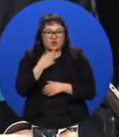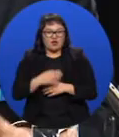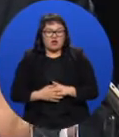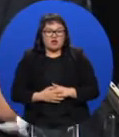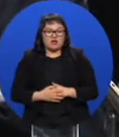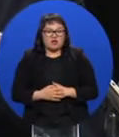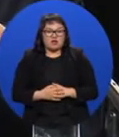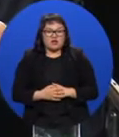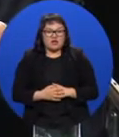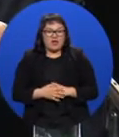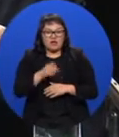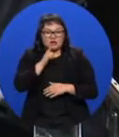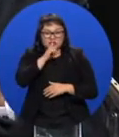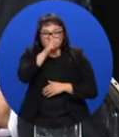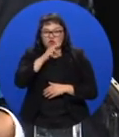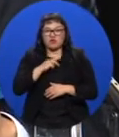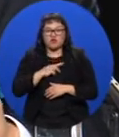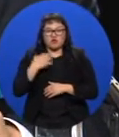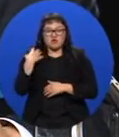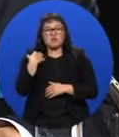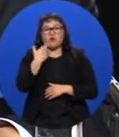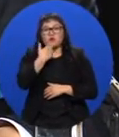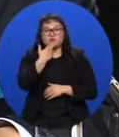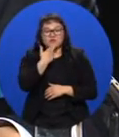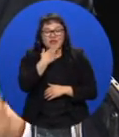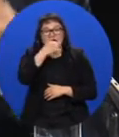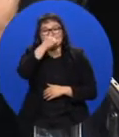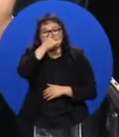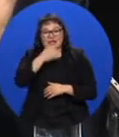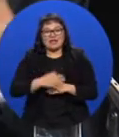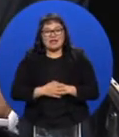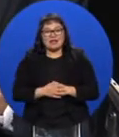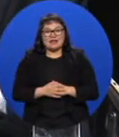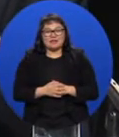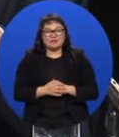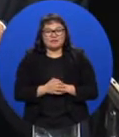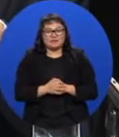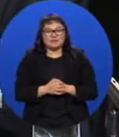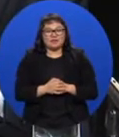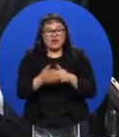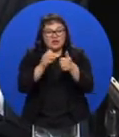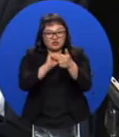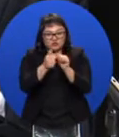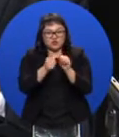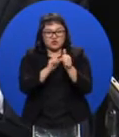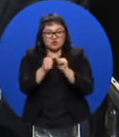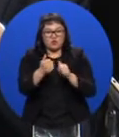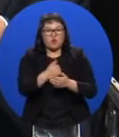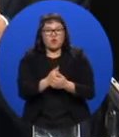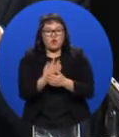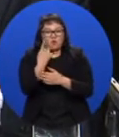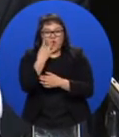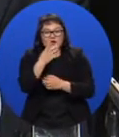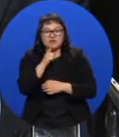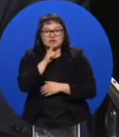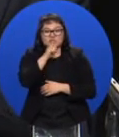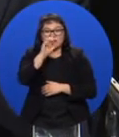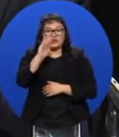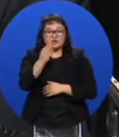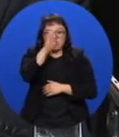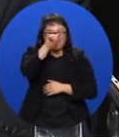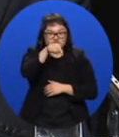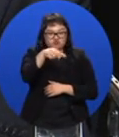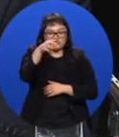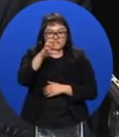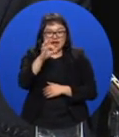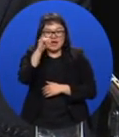부상인 신고 의무가 없습니다. 의무가 있습니다. 예예. 예. 비상장 주식도 의무적으로 신고하게 돼 있어요. 예예. 예. 부상인 후보는 신고를